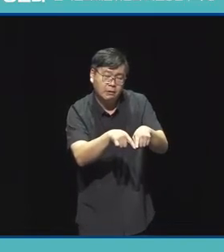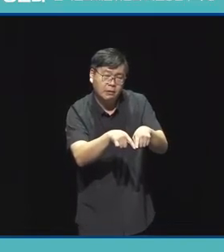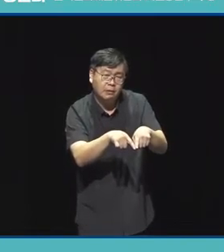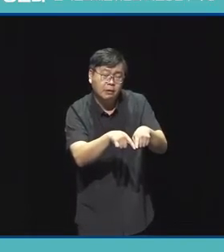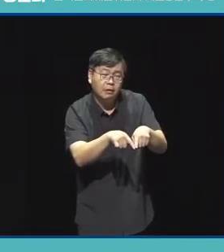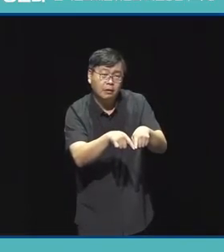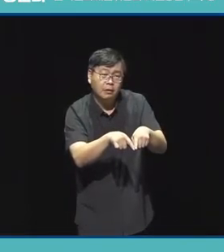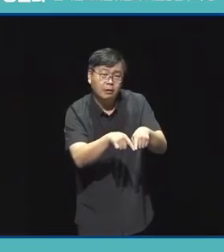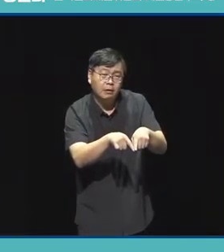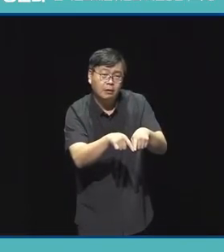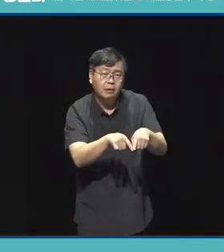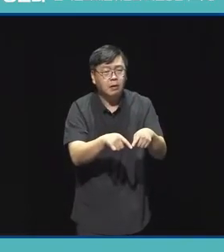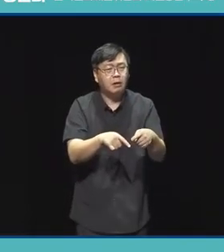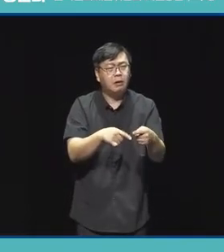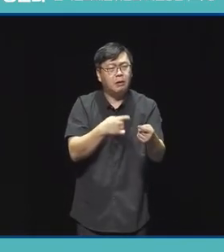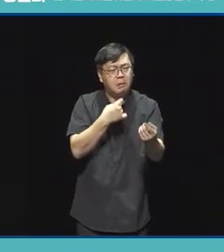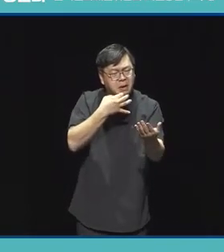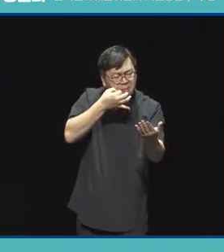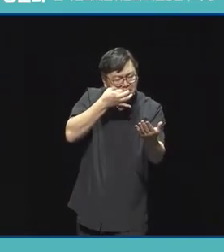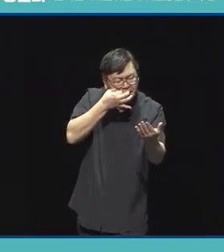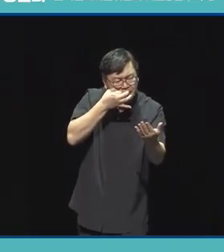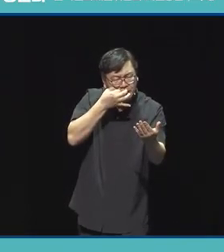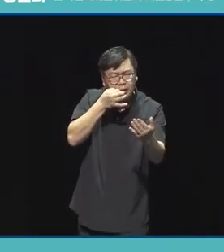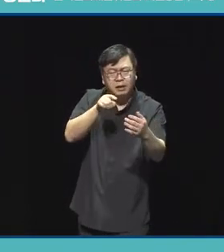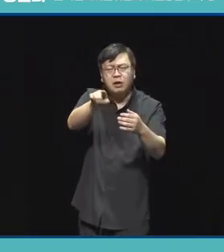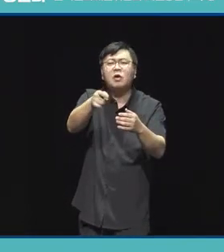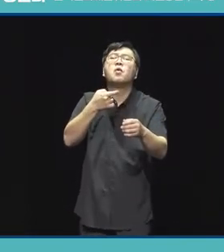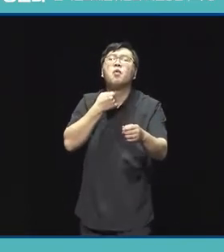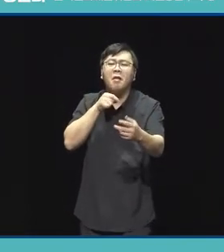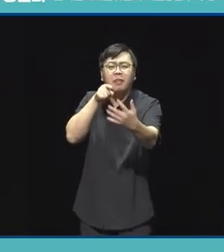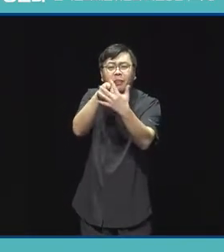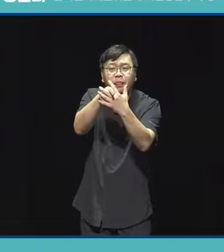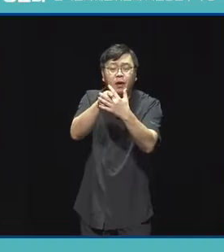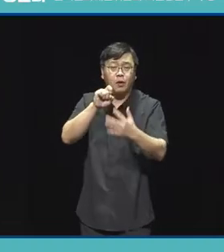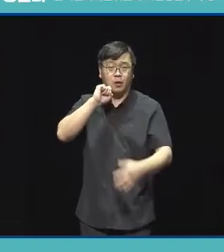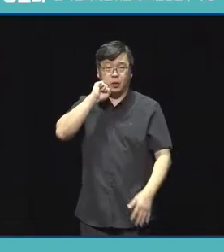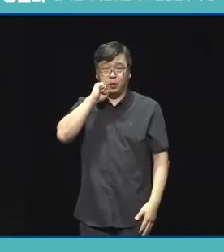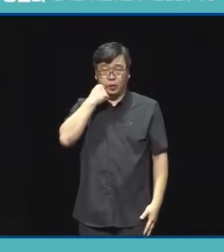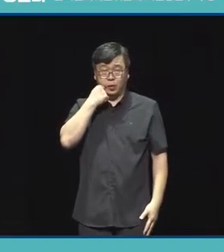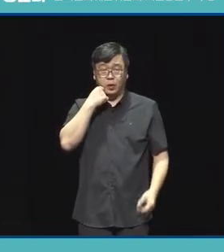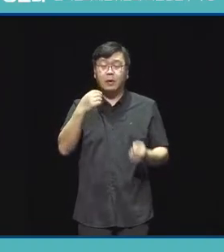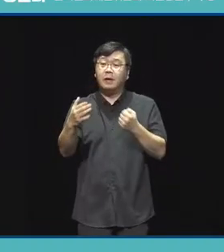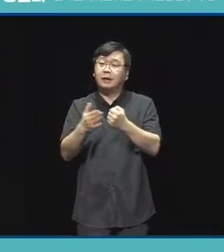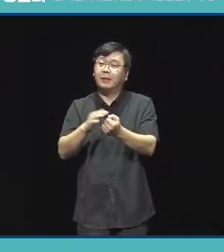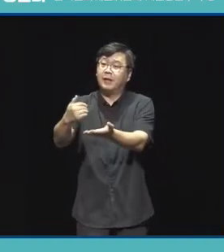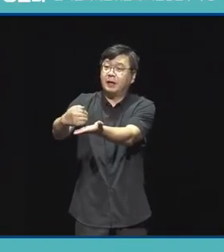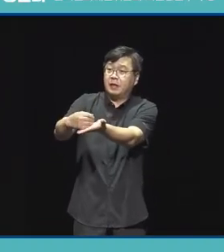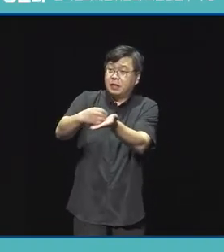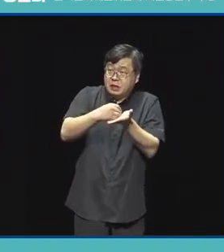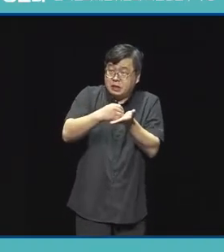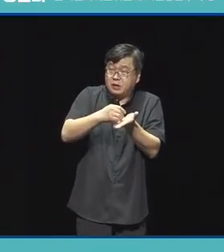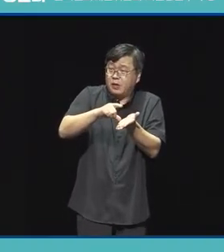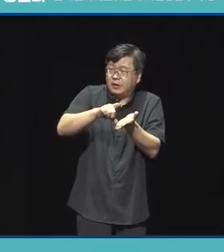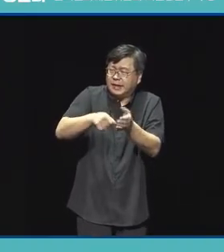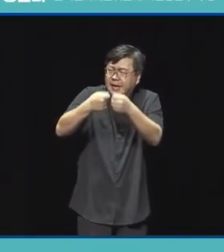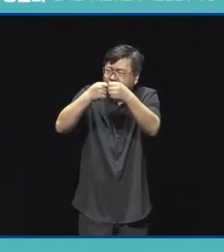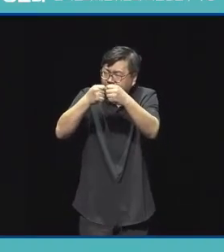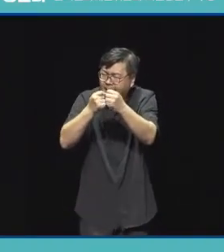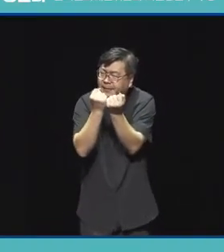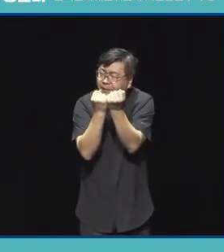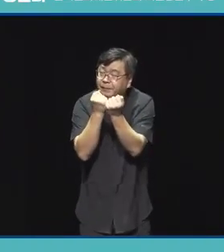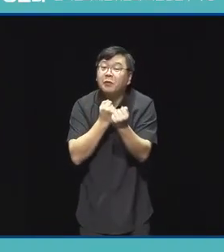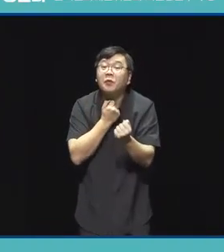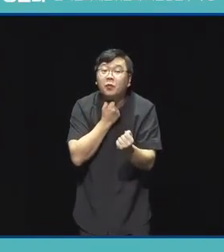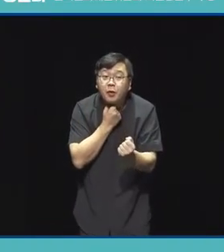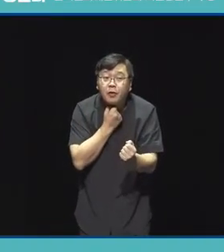구현될지를 심의위원이 파악하는 데 한계가 있는 경우가 간혹 있습니다. 그래서 신청하실 때좀더 많은 이야기를 자세하게 설명하고 싶으신